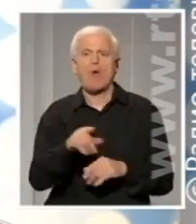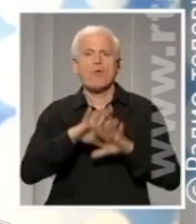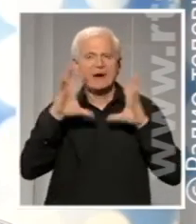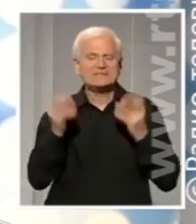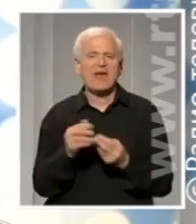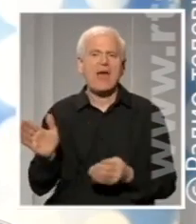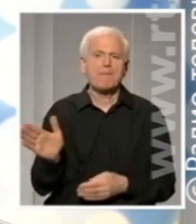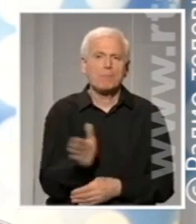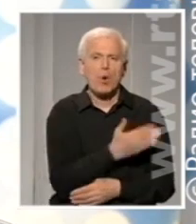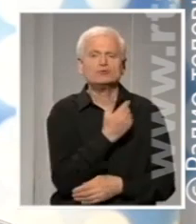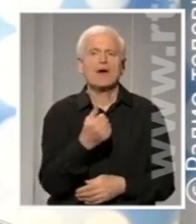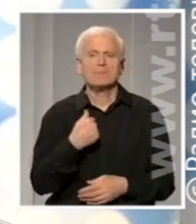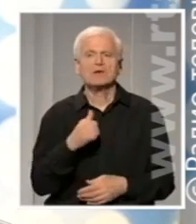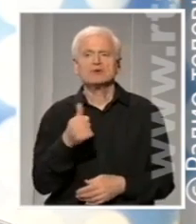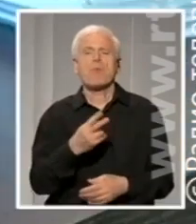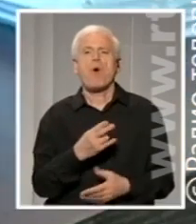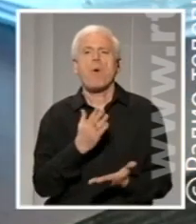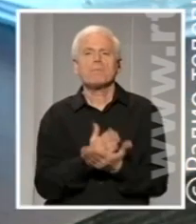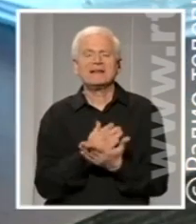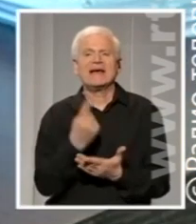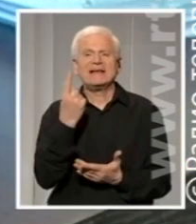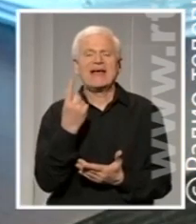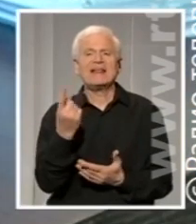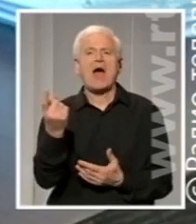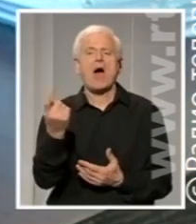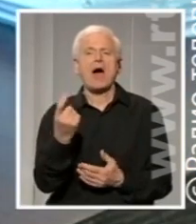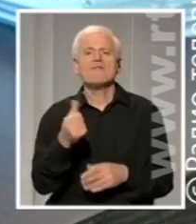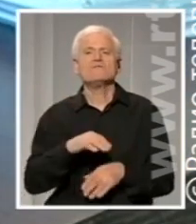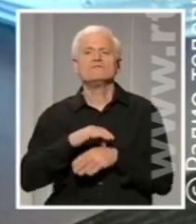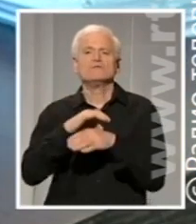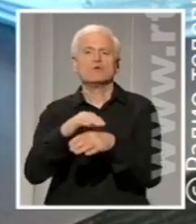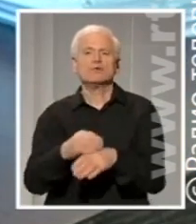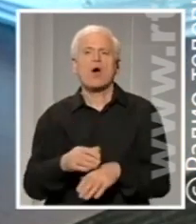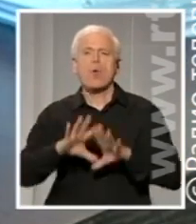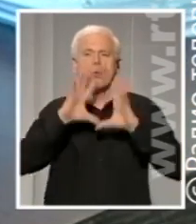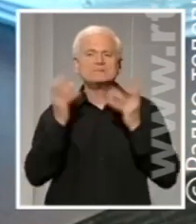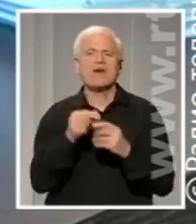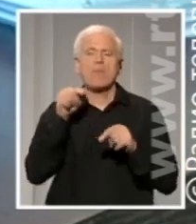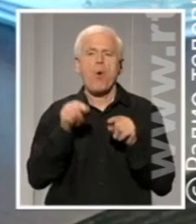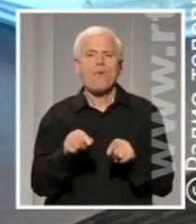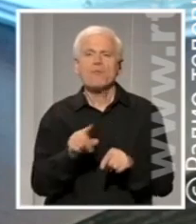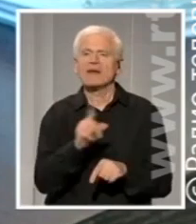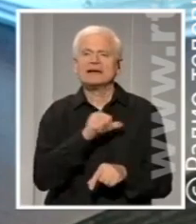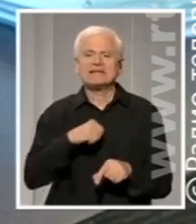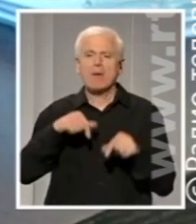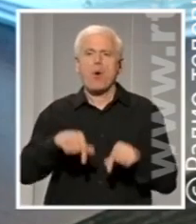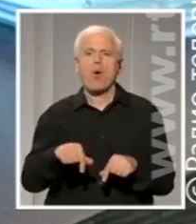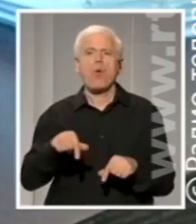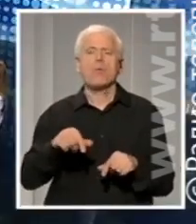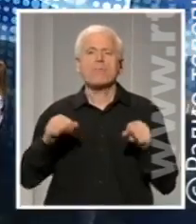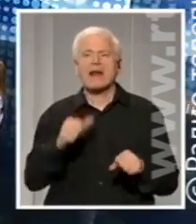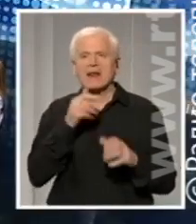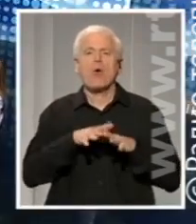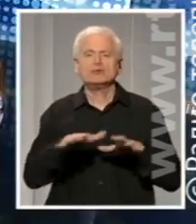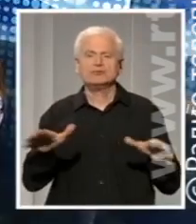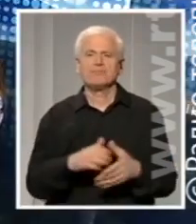prođe da ćemo mi biti jedan lider u svemu ovome, ne samo u okruženju, nego i šire. Jutros